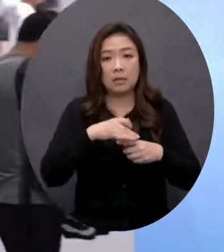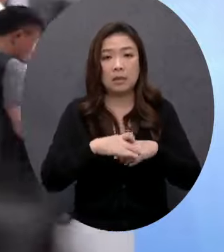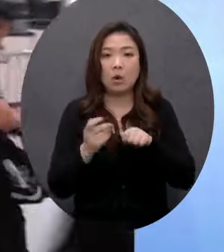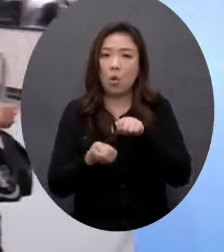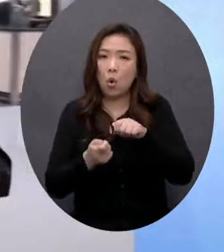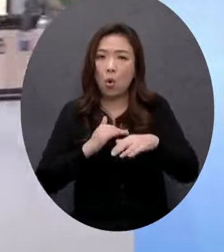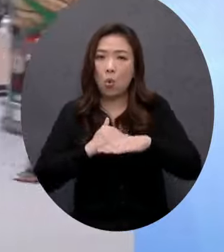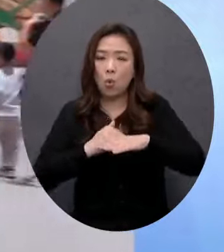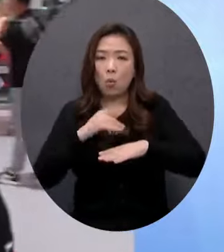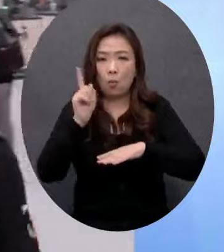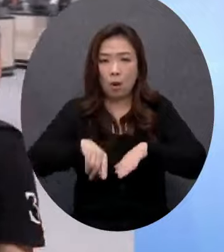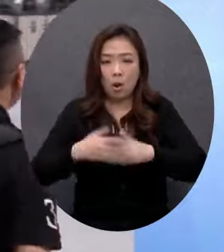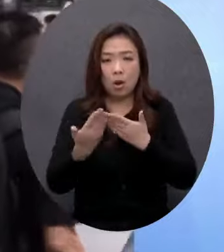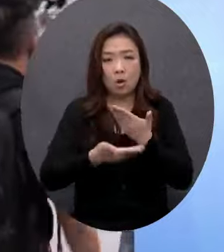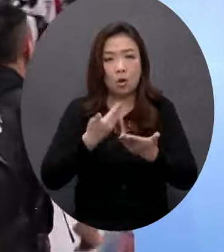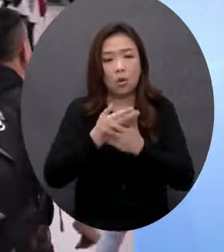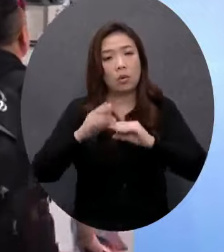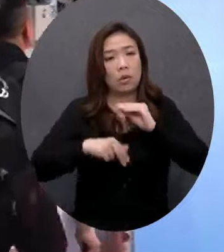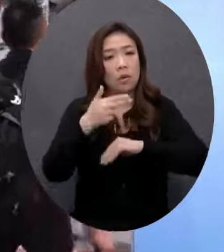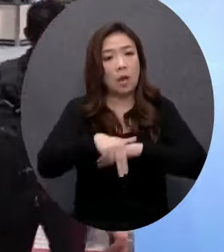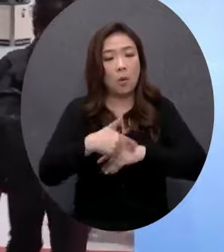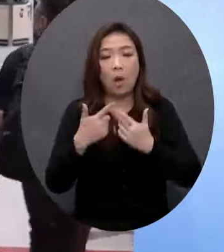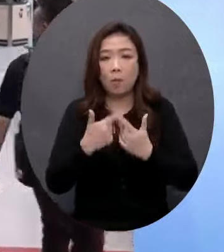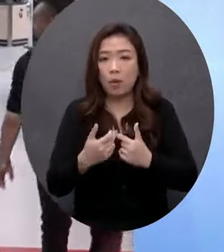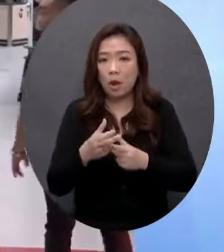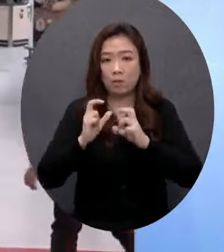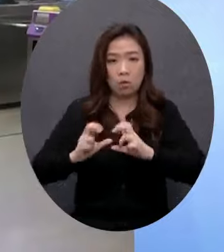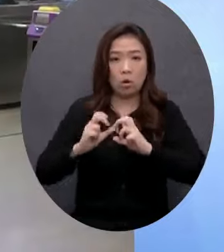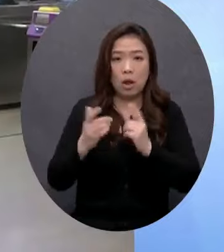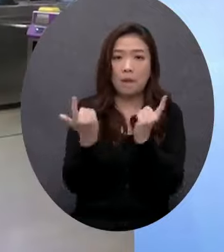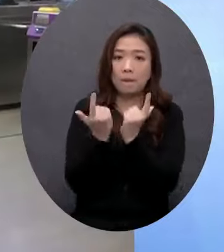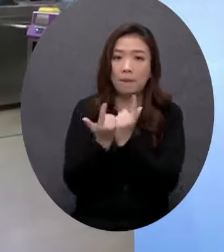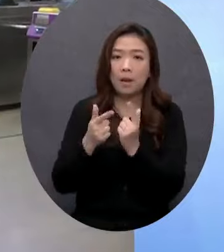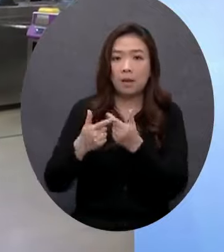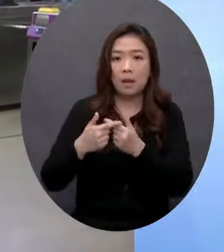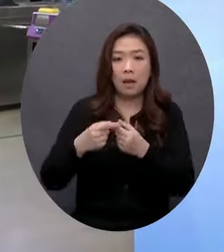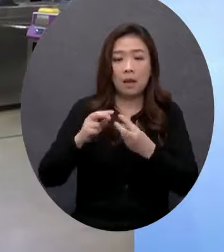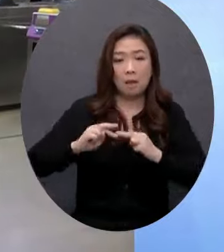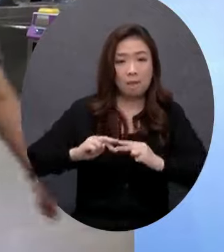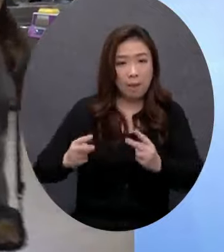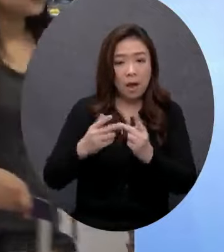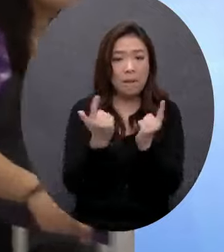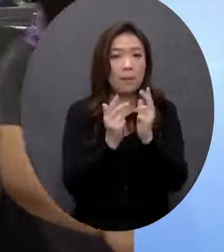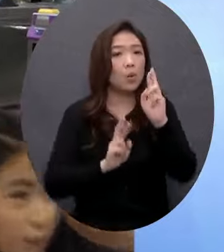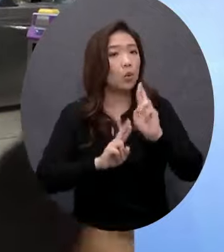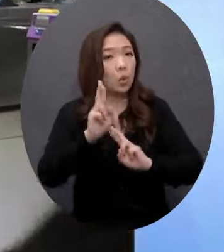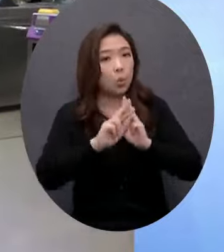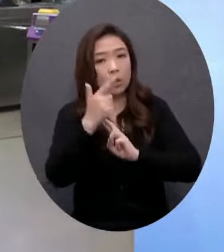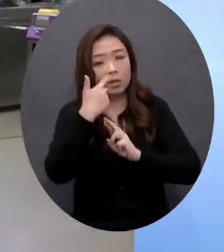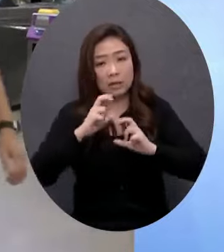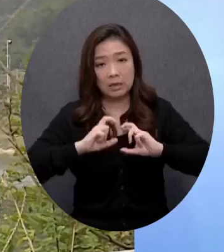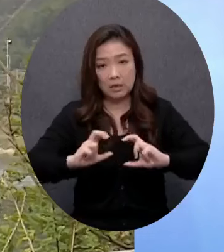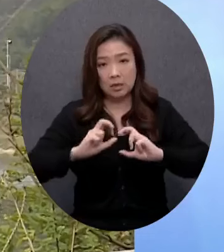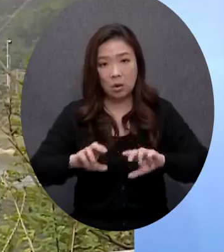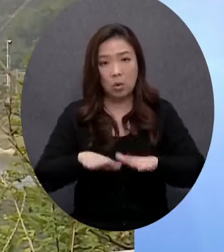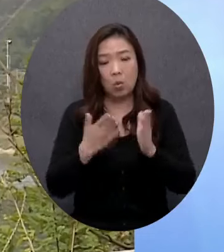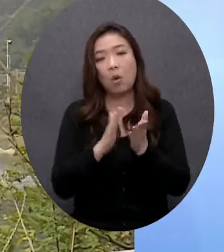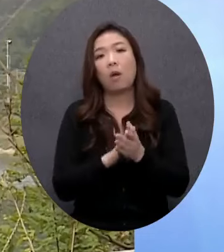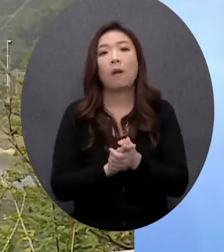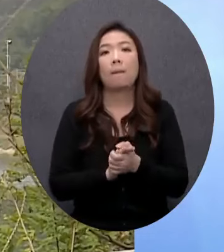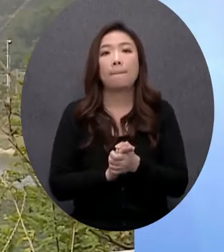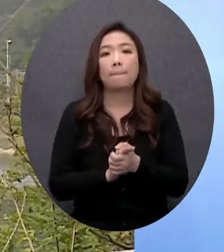会启动重建规划，配合港铁东铁线北延和香港北部都会区新铁路项目接轨。罗湖区